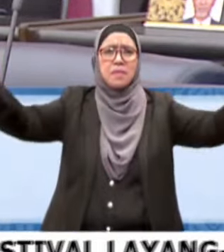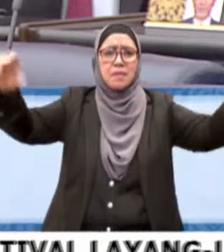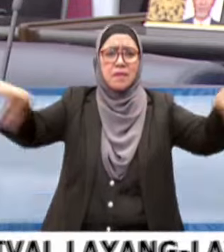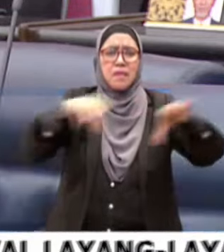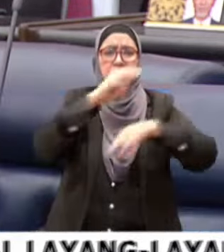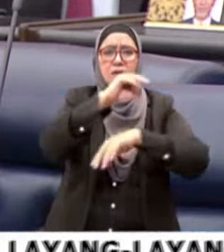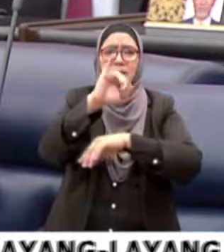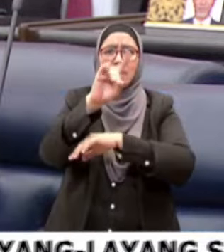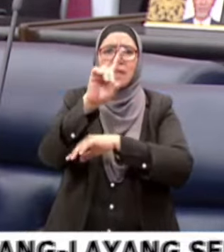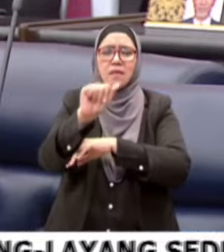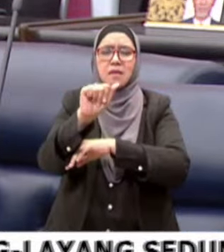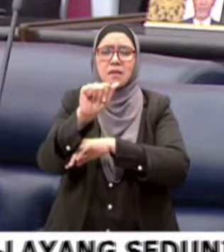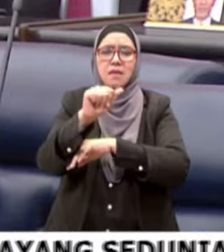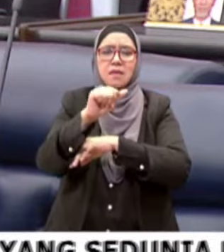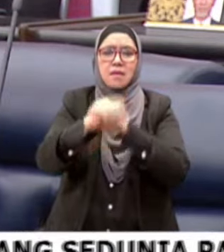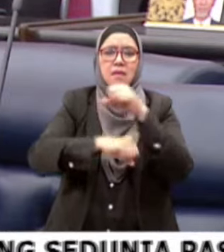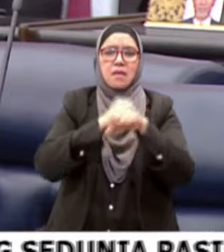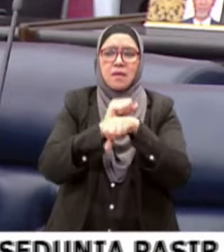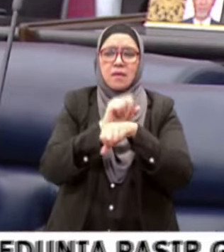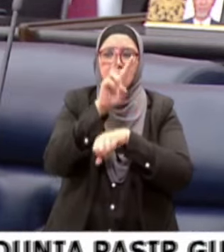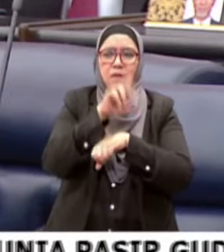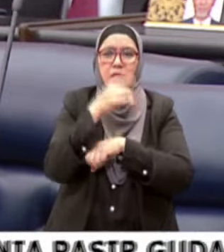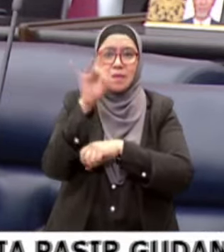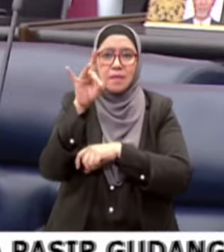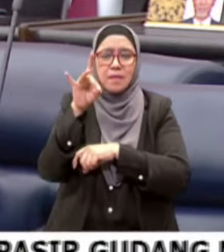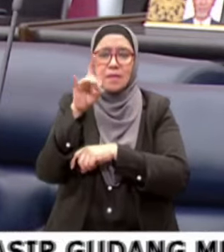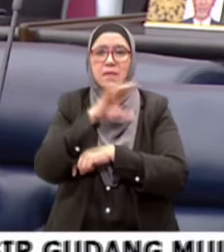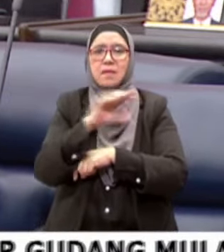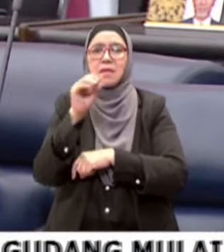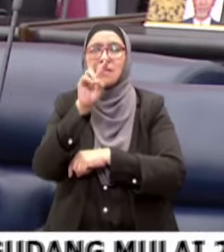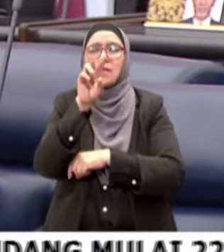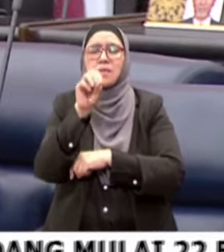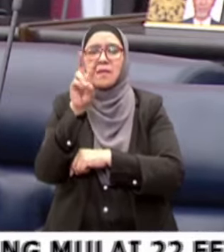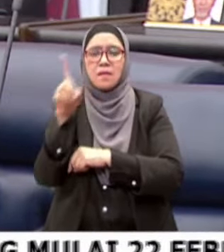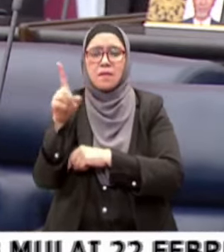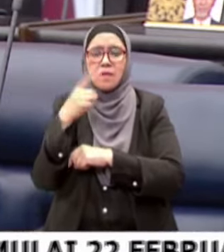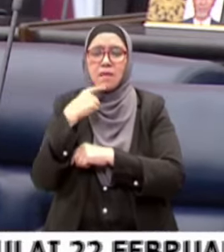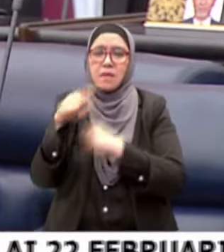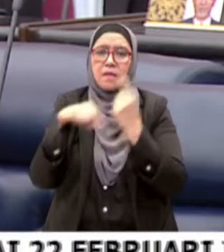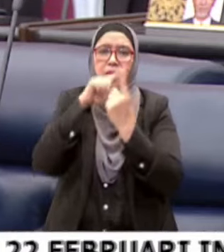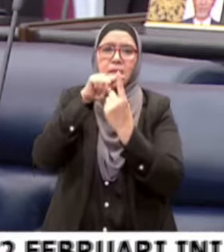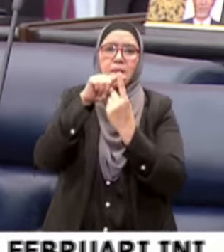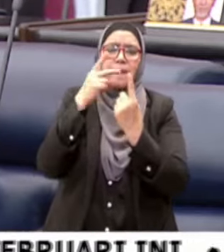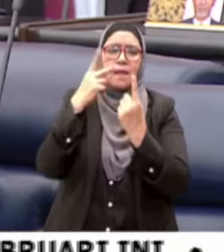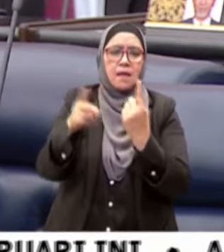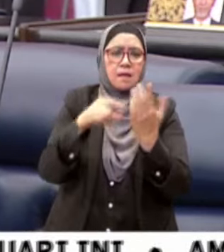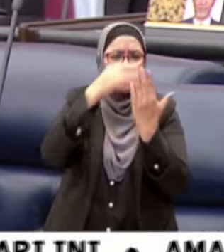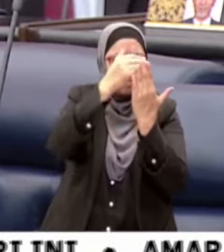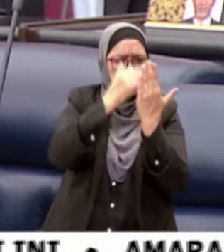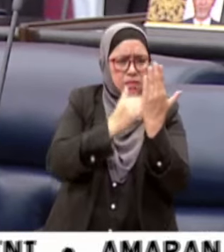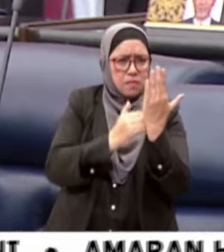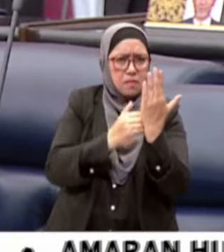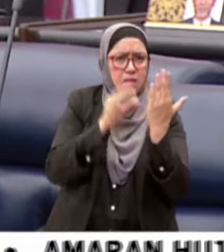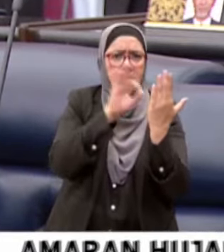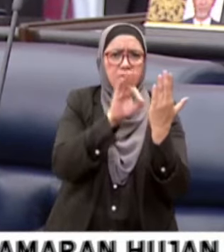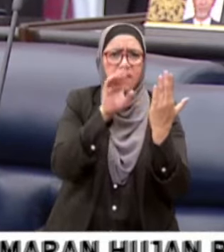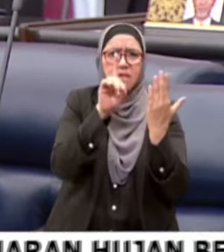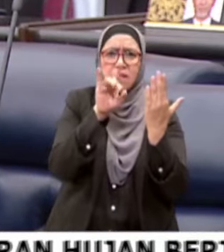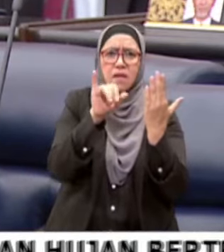2021 apabila kita lihat statistik yang dikeluarkan oleh dosa yaitu tidak melambangkan